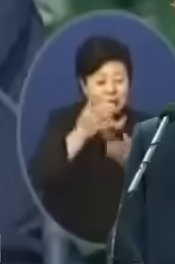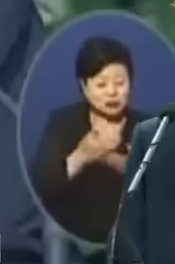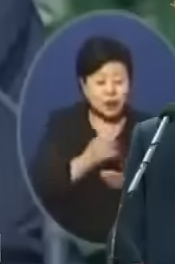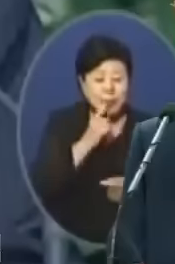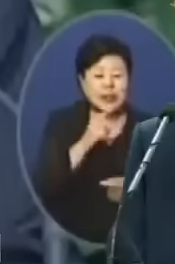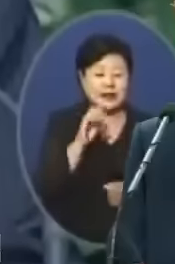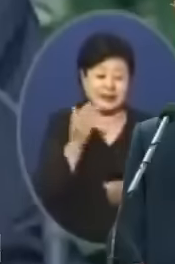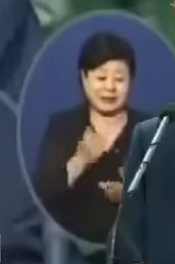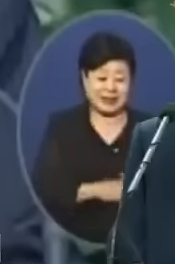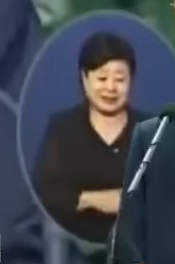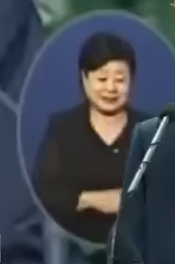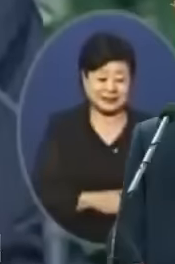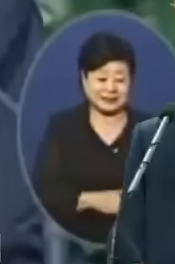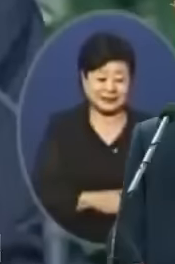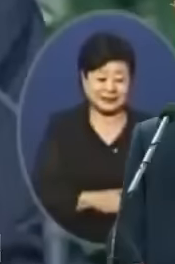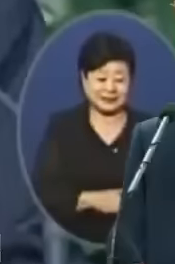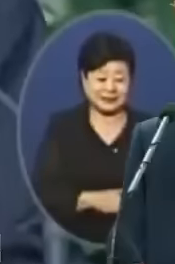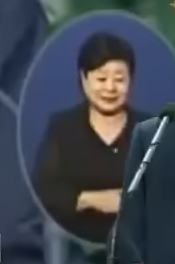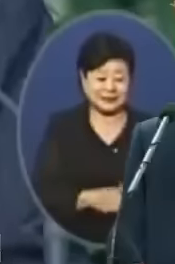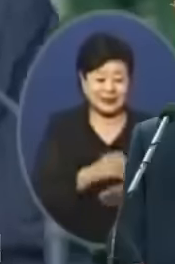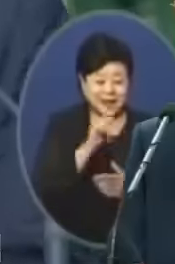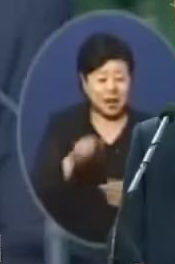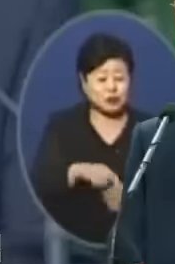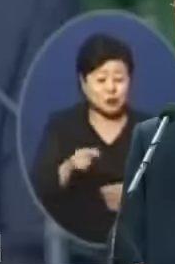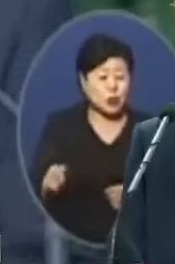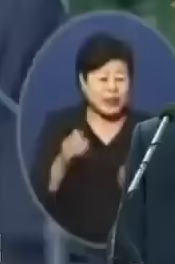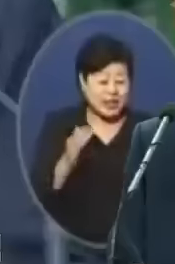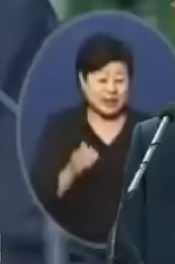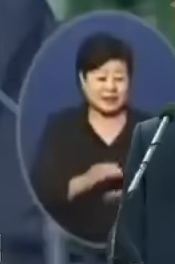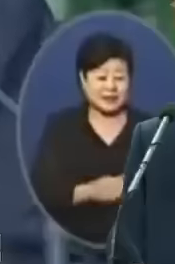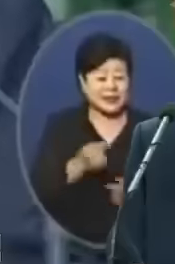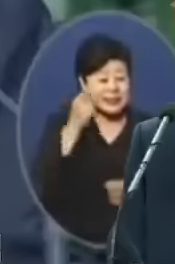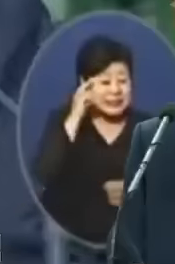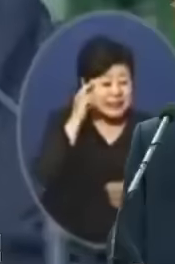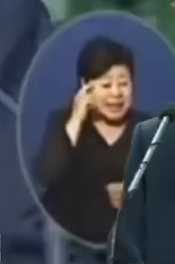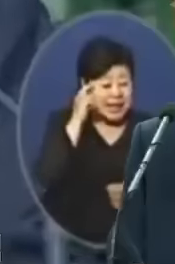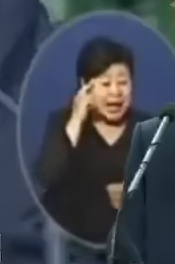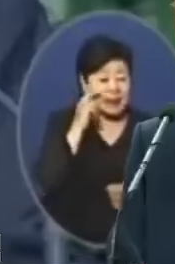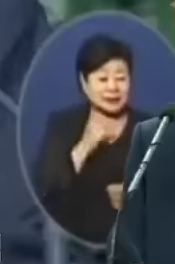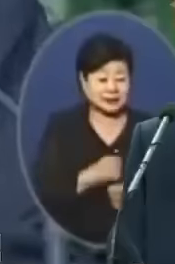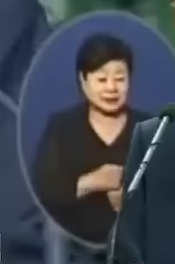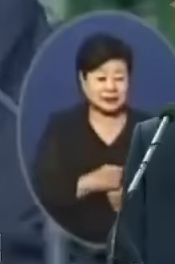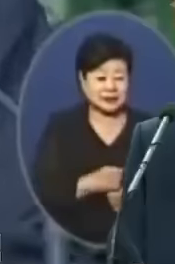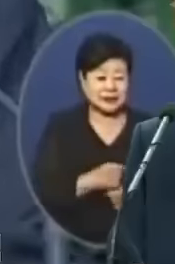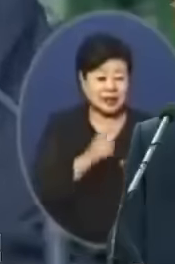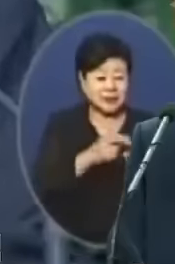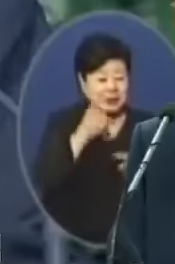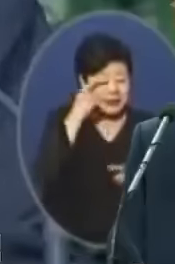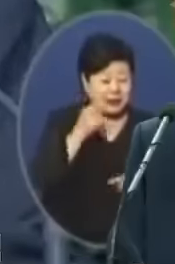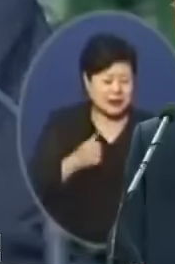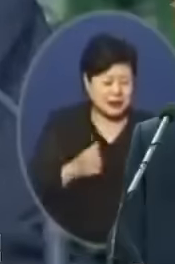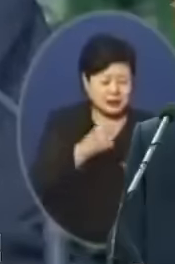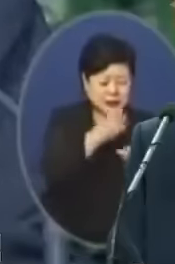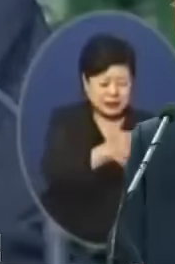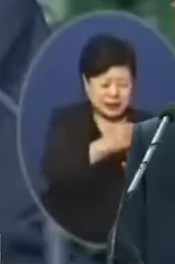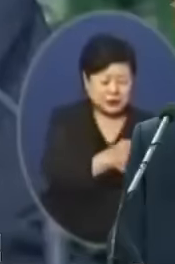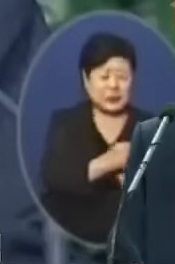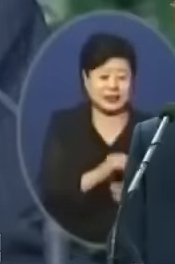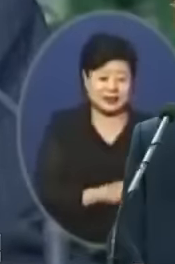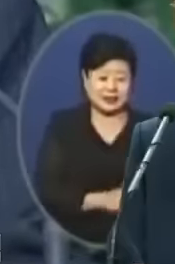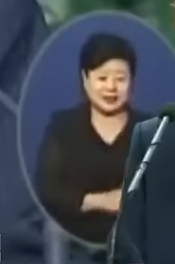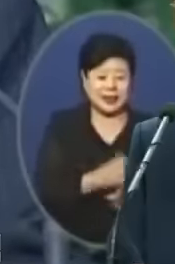주셨다고 말해야 되는 것입니다. 그러므로 하루 종일 여러분 생각의 바탕이 긍정적이고 적극적이고 창조적이 되기